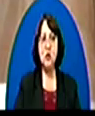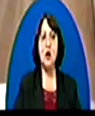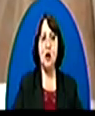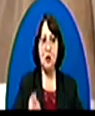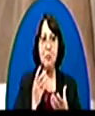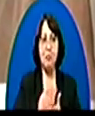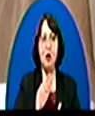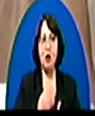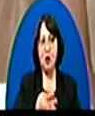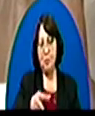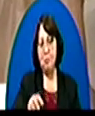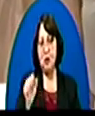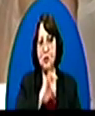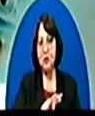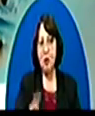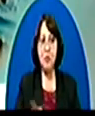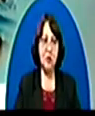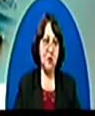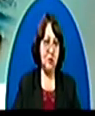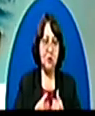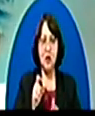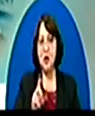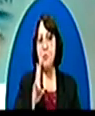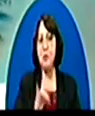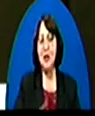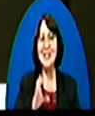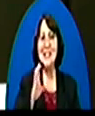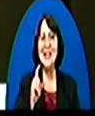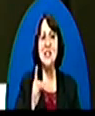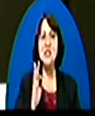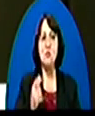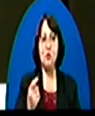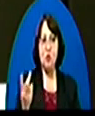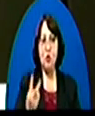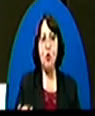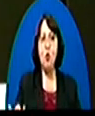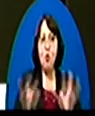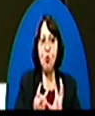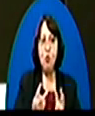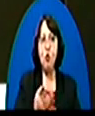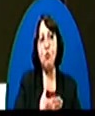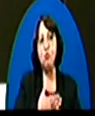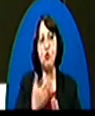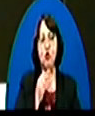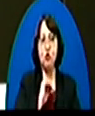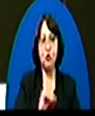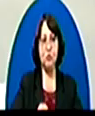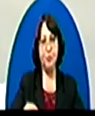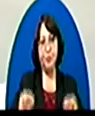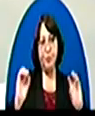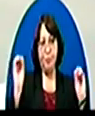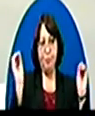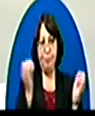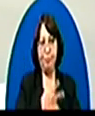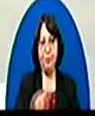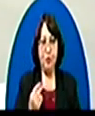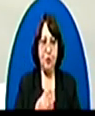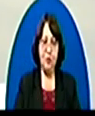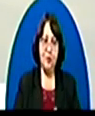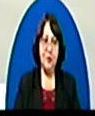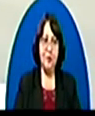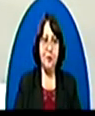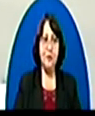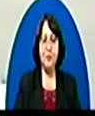юм. Иймээс Монгол Ардын намаас нэр дэвшигч Энх Баяр Саран Чимэг нар уулзалт хийх байраа өмнөх өдөр нь ариутгсан байлаа. Нэр дэвшигчдээ